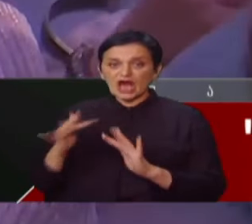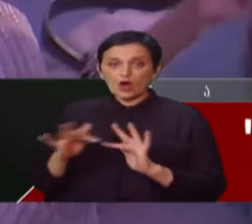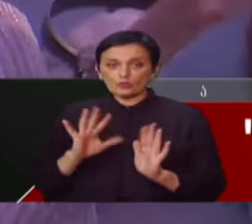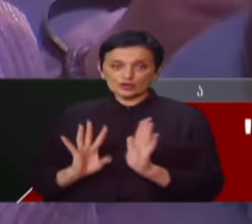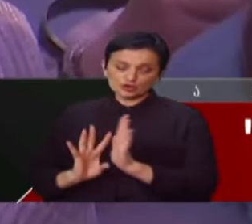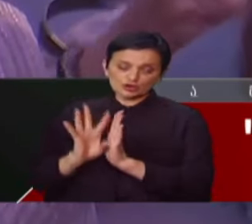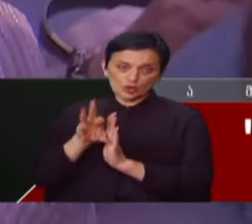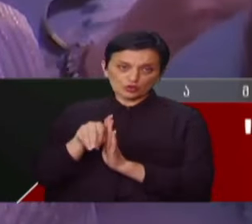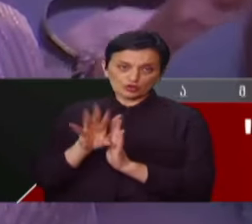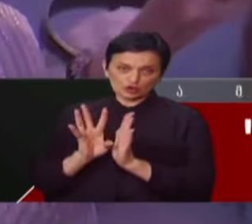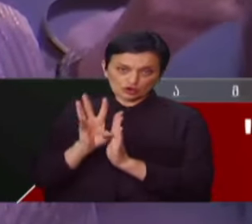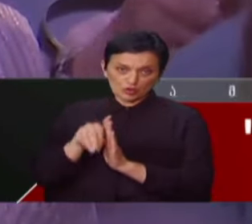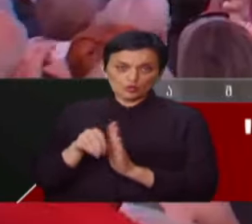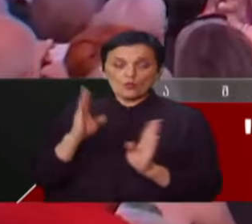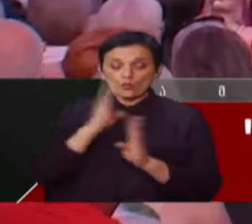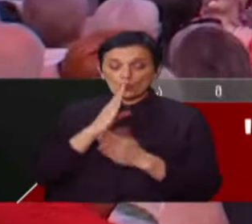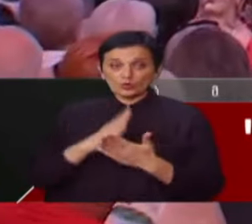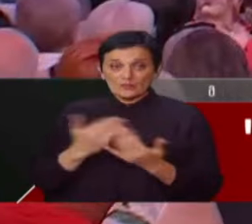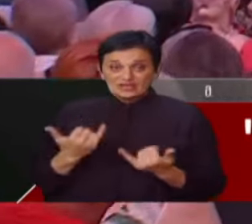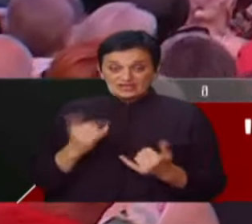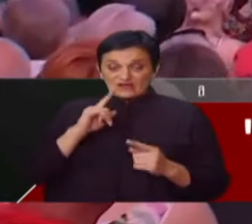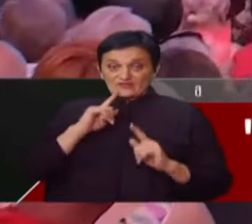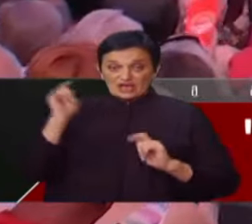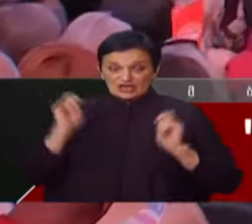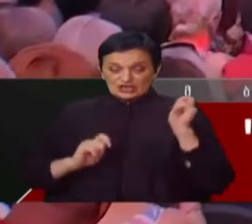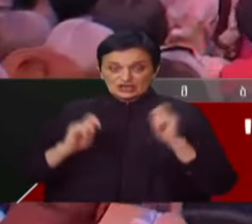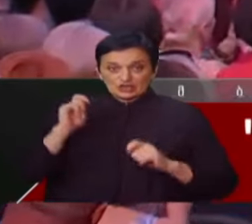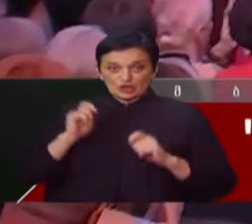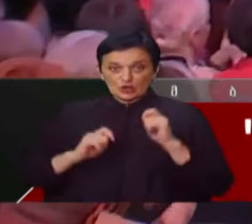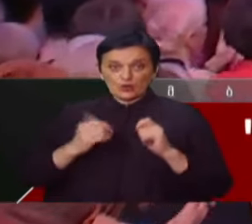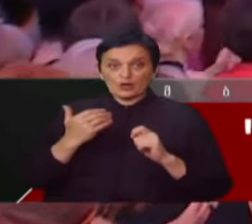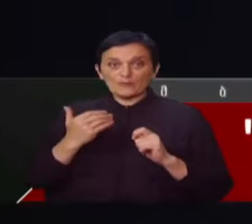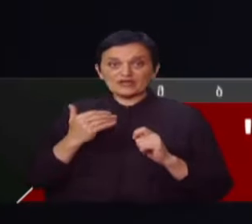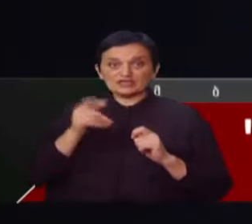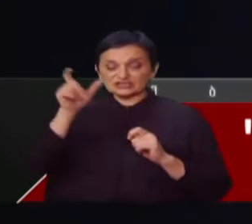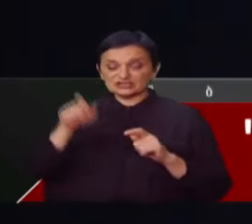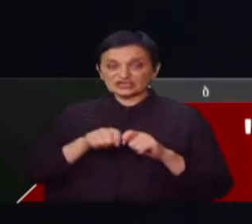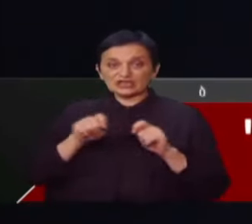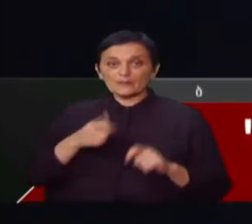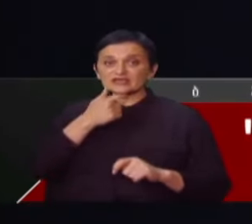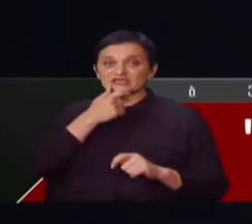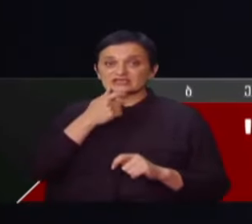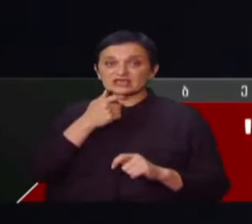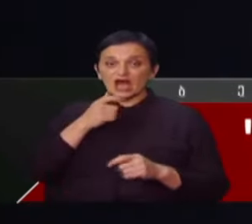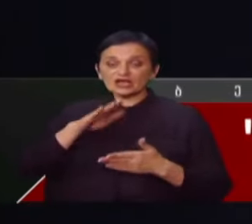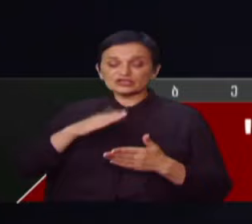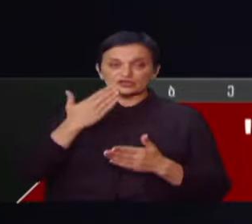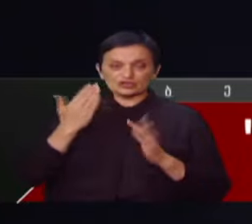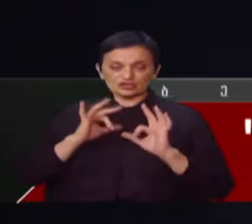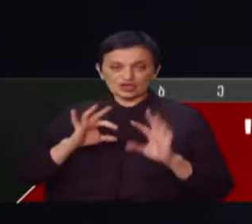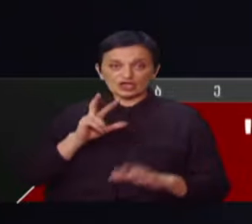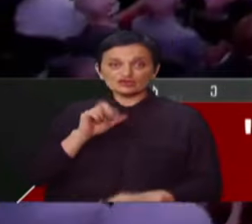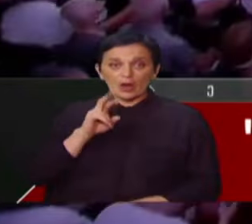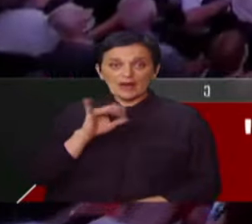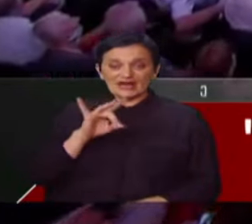მოძრაობას შემოუერთნენ. ბუნებრივია, დღევანდელ ყრილობას არჩაულია მისი დამფუძნებელს მიხეილ სააკაშვილის ხსენების გარეშე სოფო